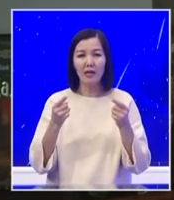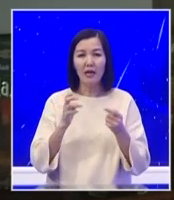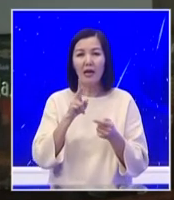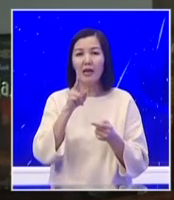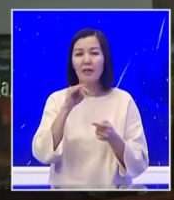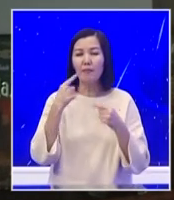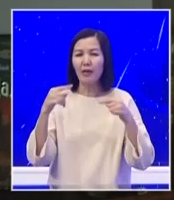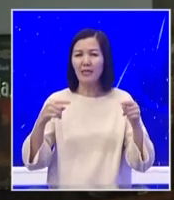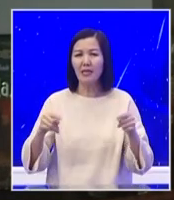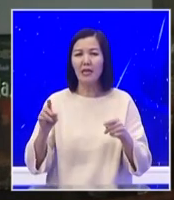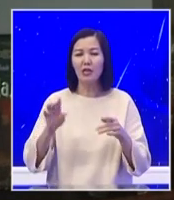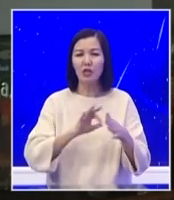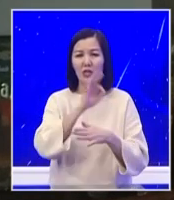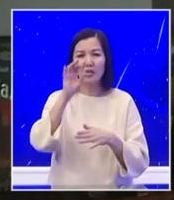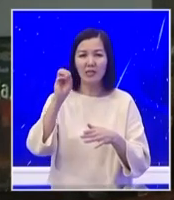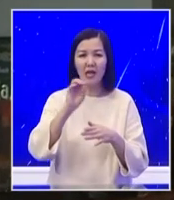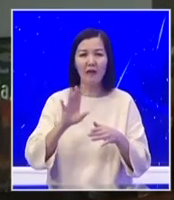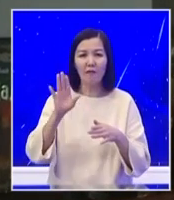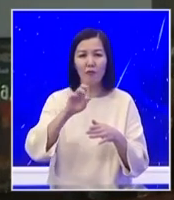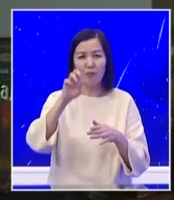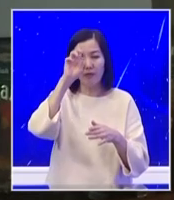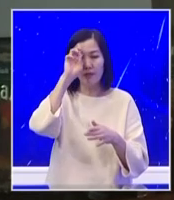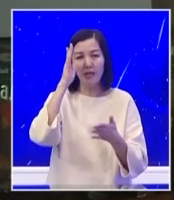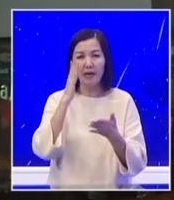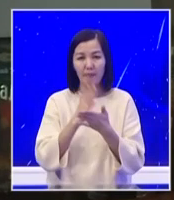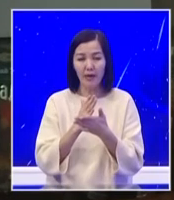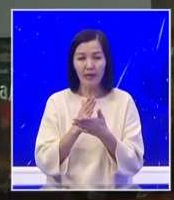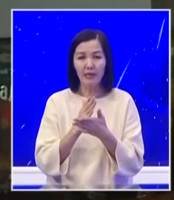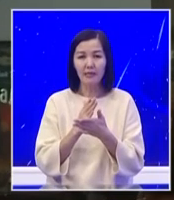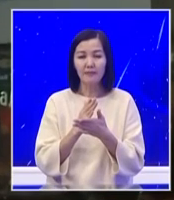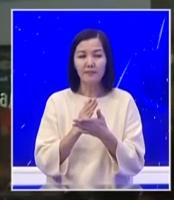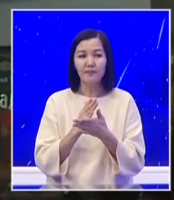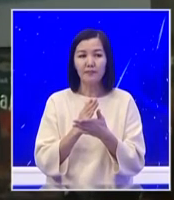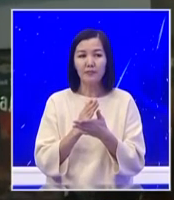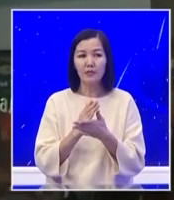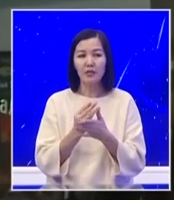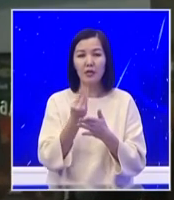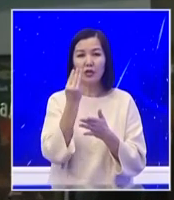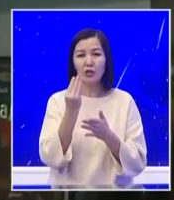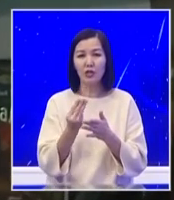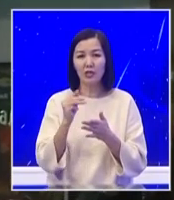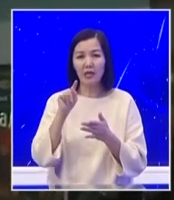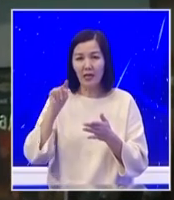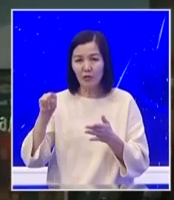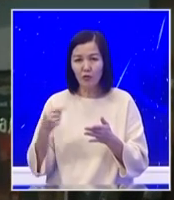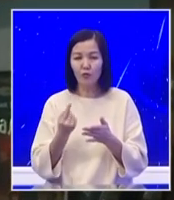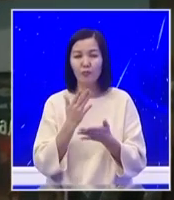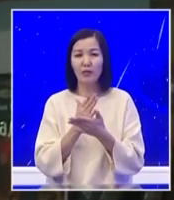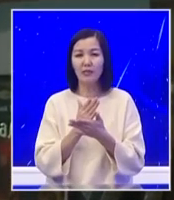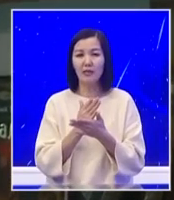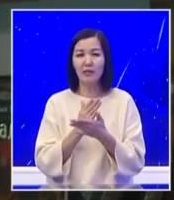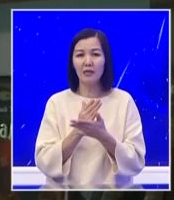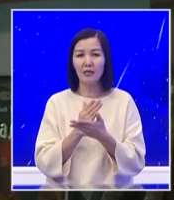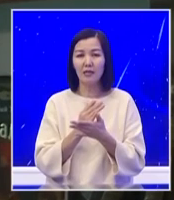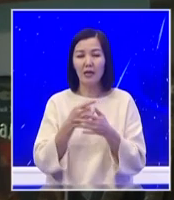Шығыс Европа елдерінің әліпбиіндегі бар таңба. Сидил, яғни шының астына қойылатын түртпе де, түрік